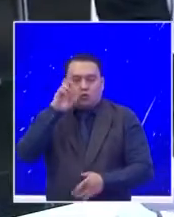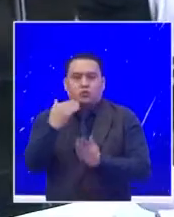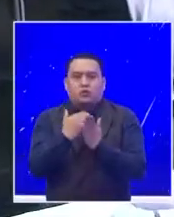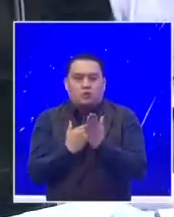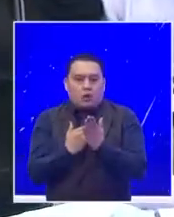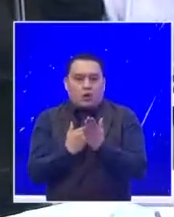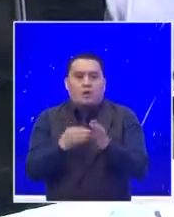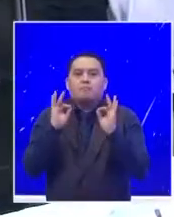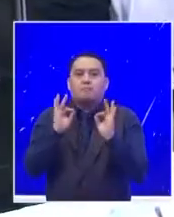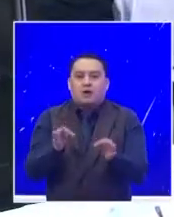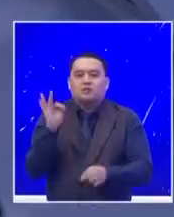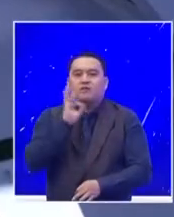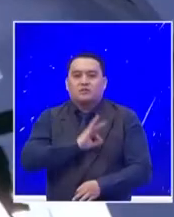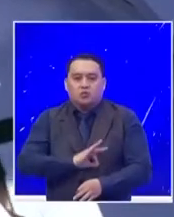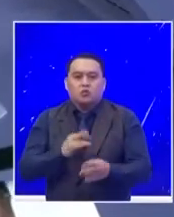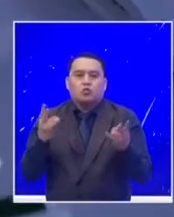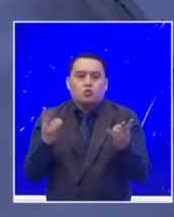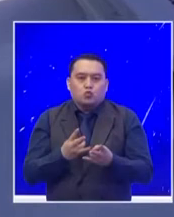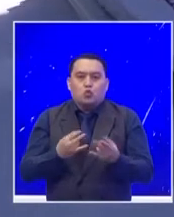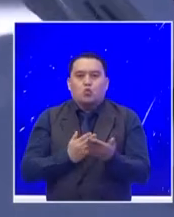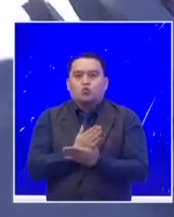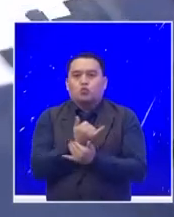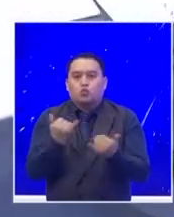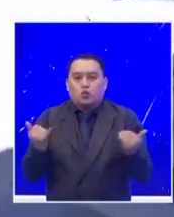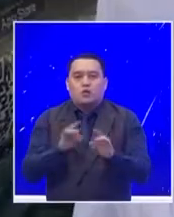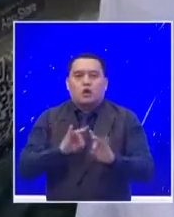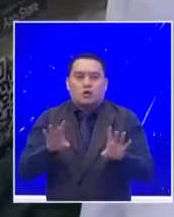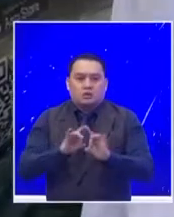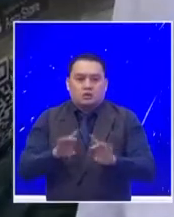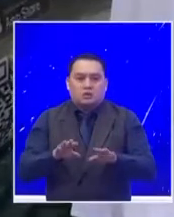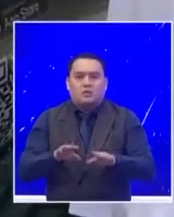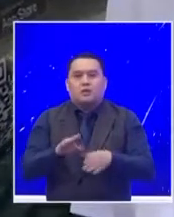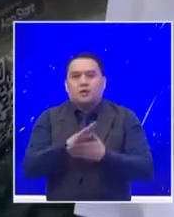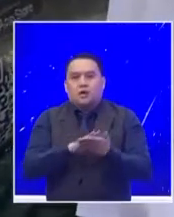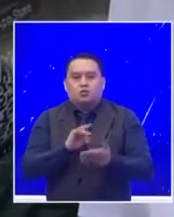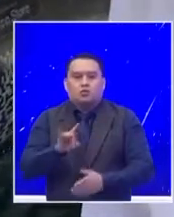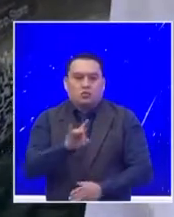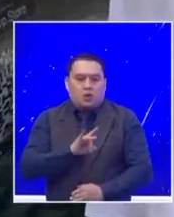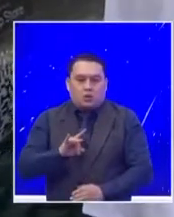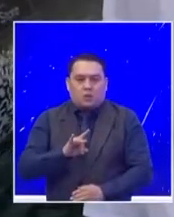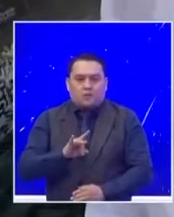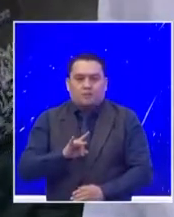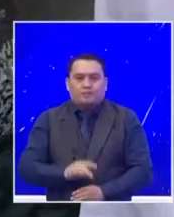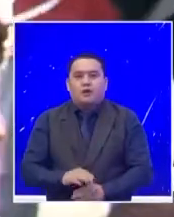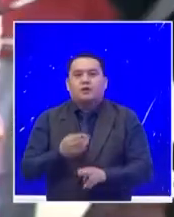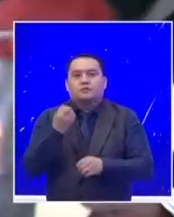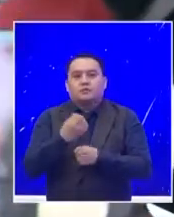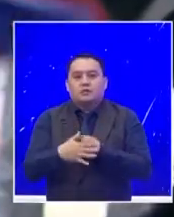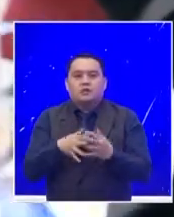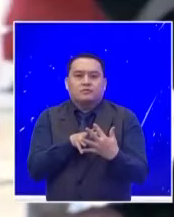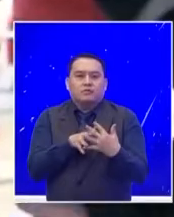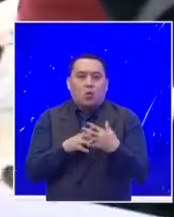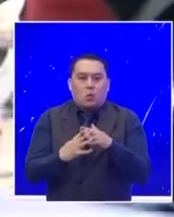структур. Как правильно воспользоваться необходимой услугой, рассказали на ярмарке, прошедшей в Аксуйском районе. В самом центре